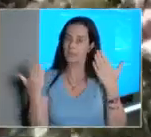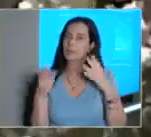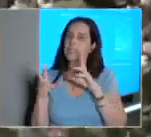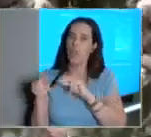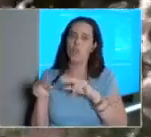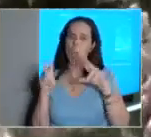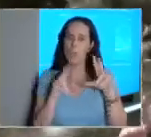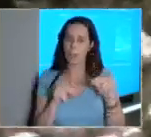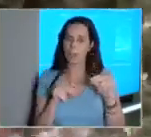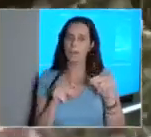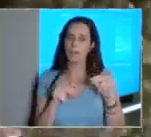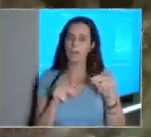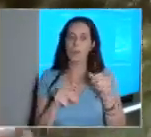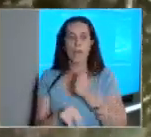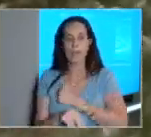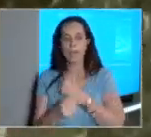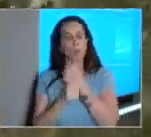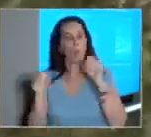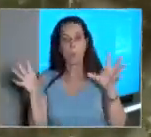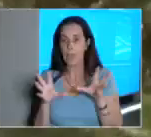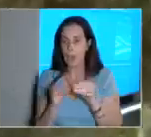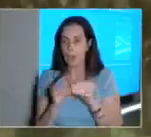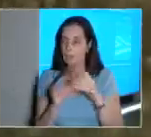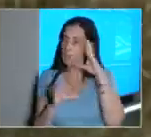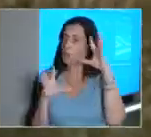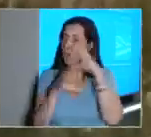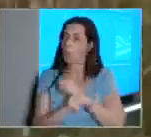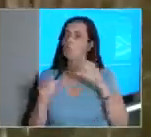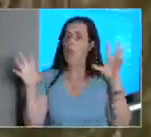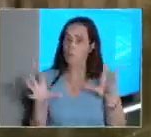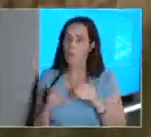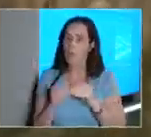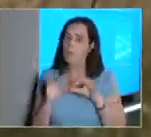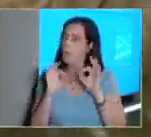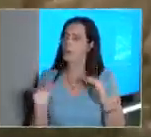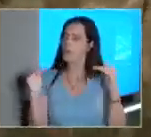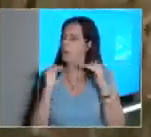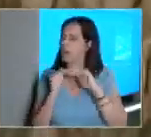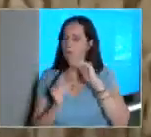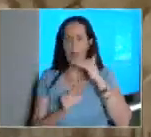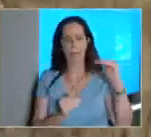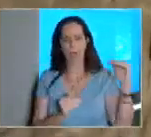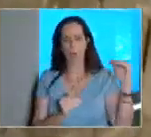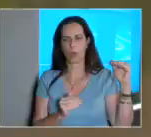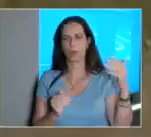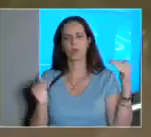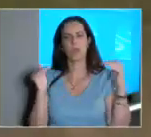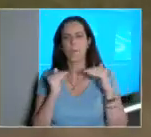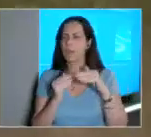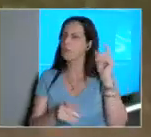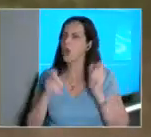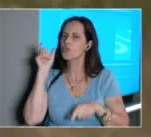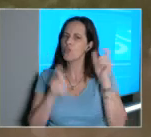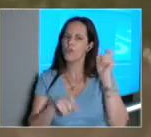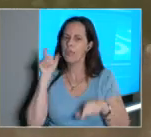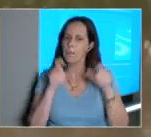דומה. חיבור בין דתיים לחילוניים, עם אידיאולוגיה של ביחד, זה ממש מתאים לרמת הגולן, זה מתאים לתושבים